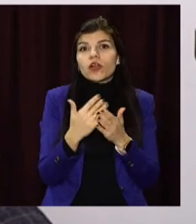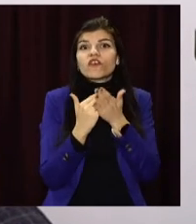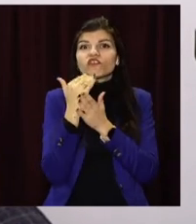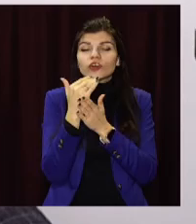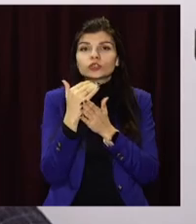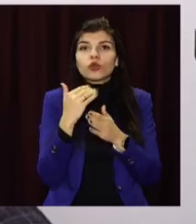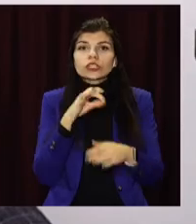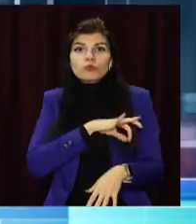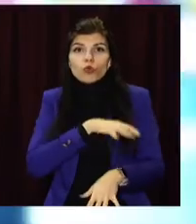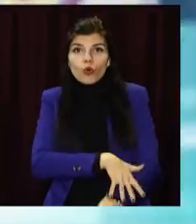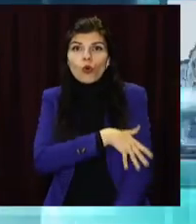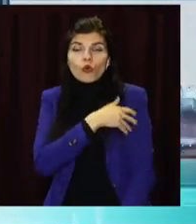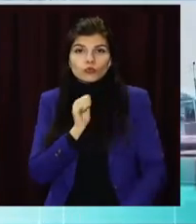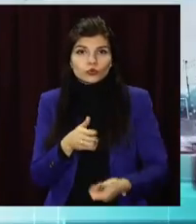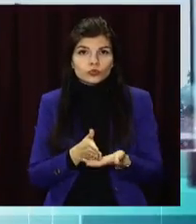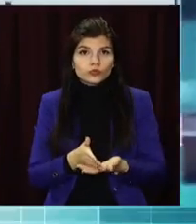термін експлуатації.